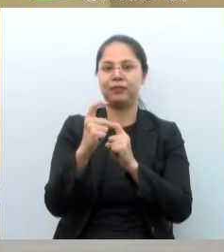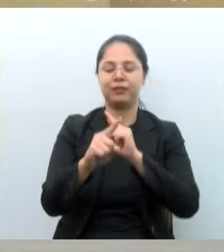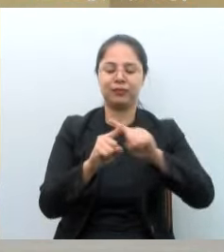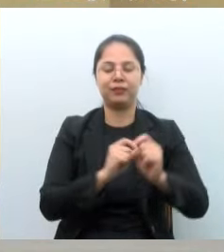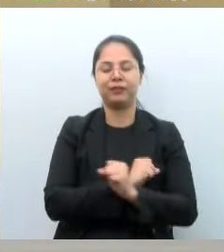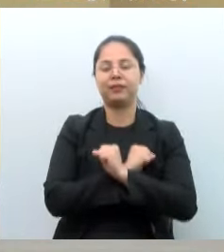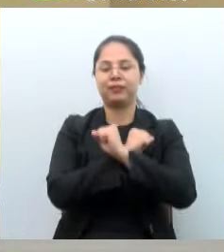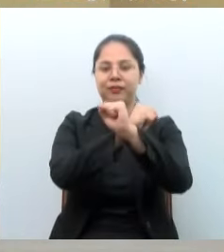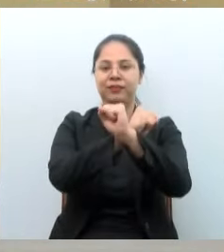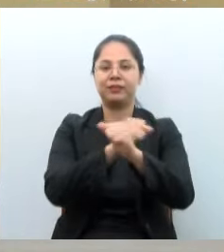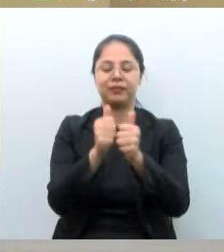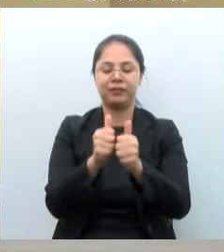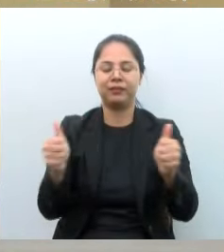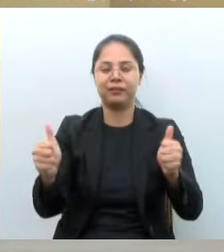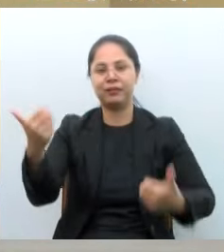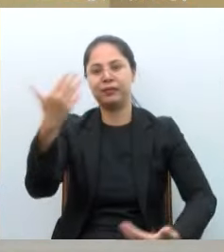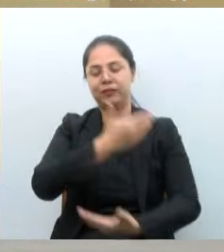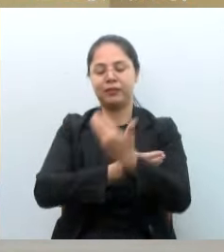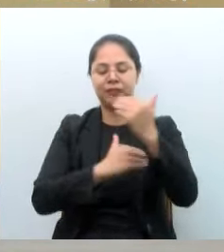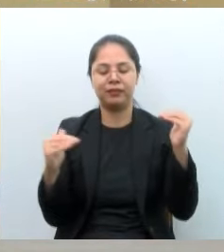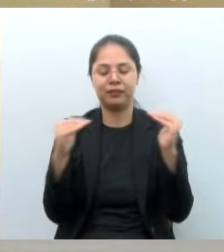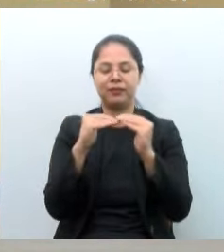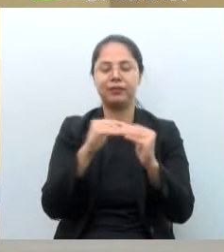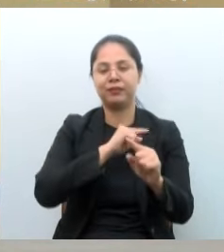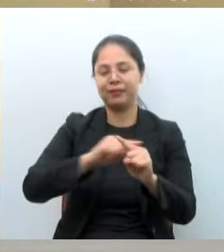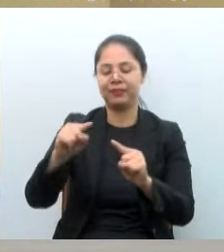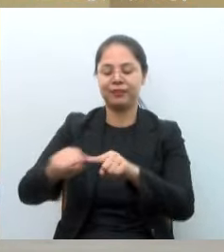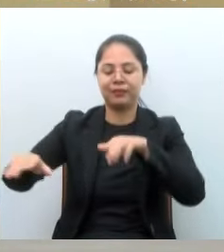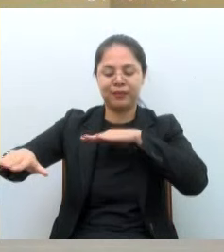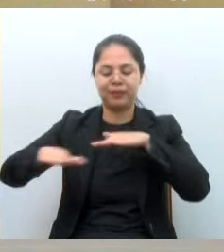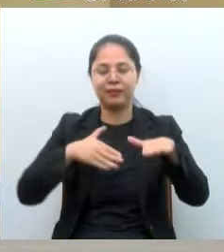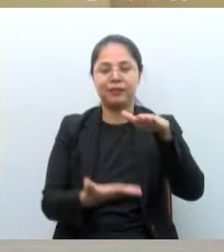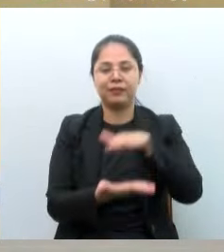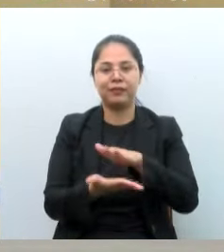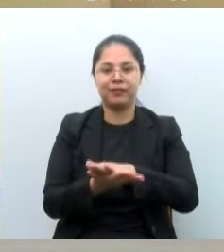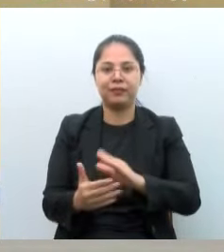ะครับเรื่องของโอกาสความเสมอภาคต่างๆความพร้อมของโรงเรียนต่